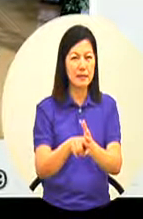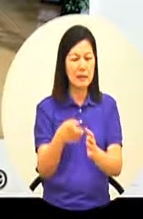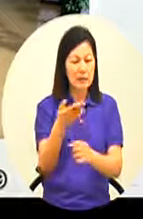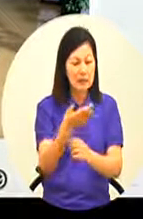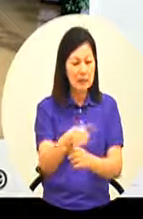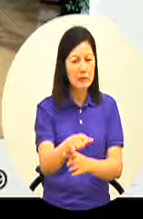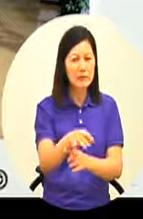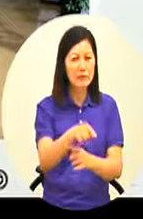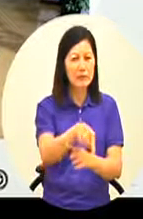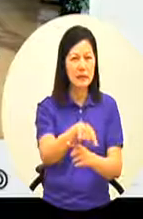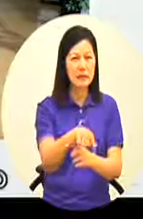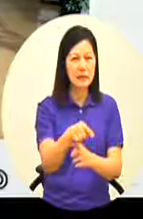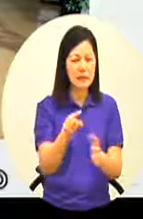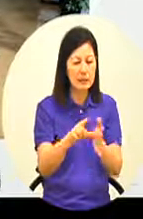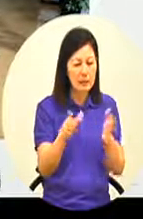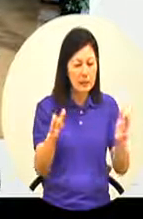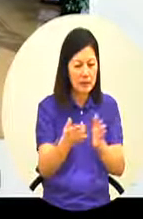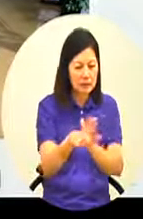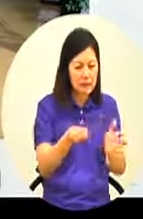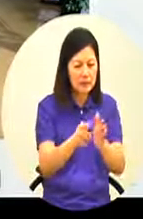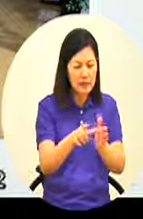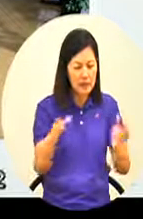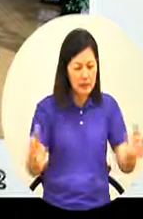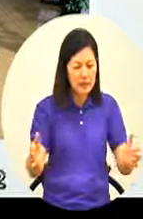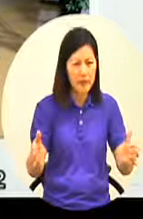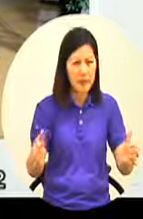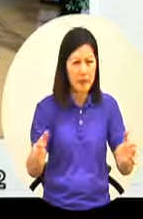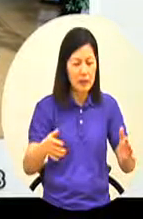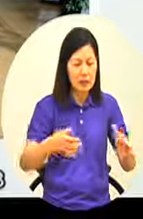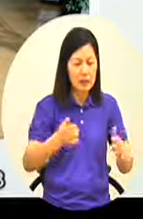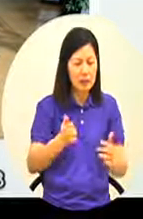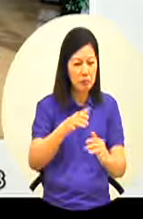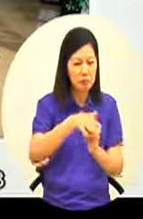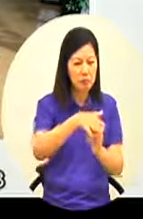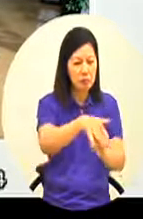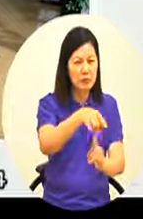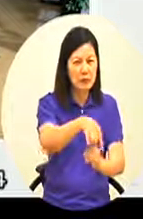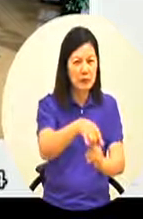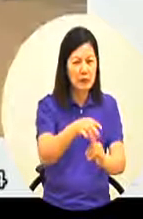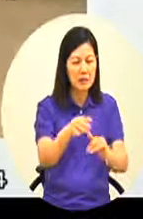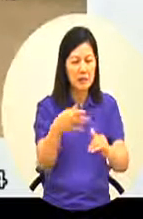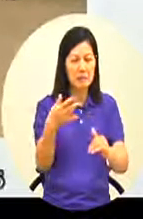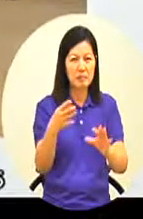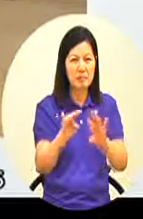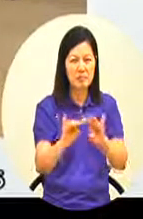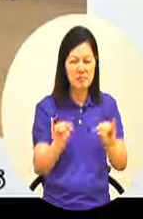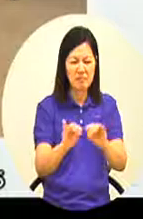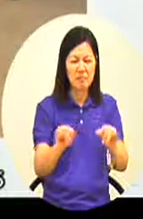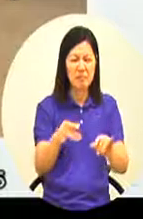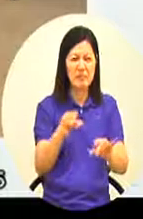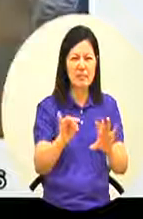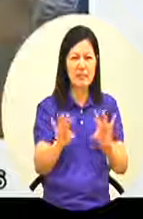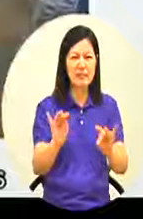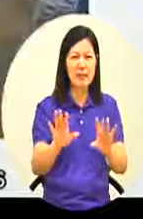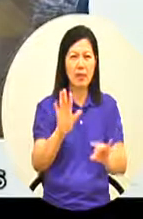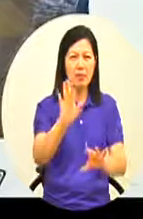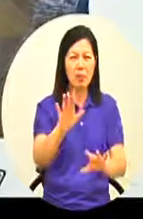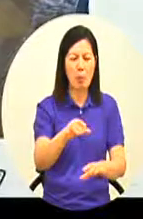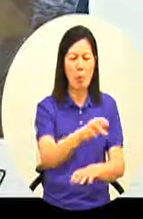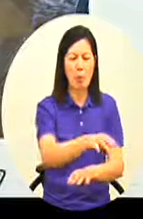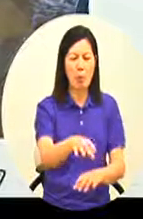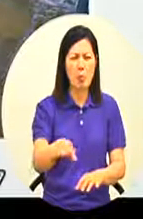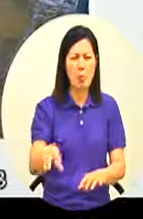段路的这个所在吼，也全部都是泥巴吼。你看到处